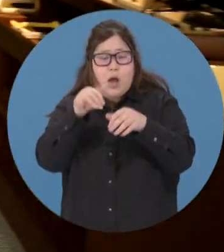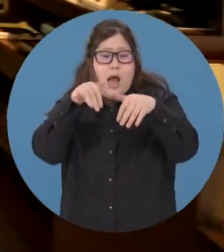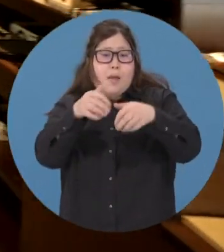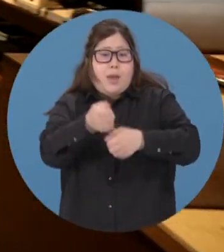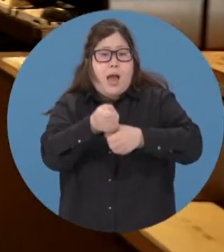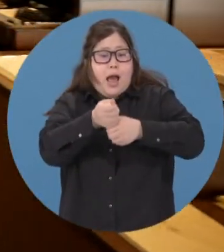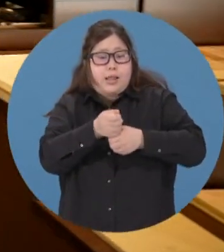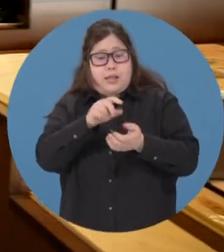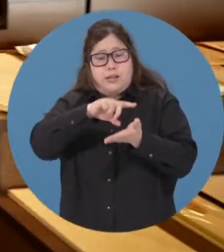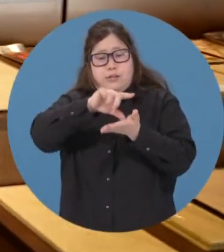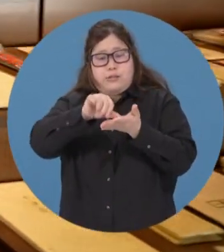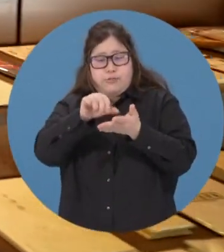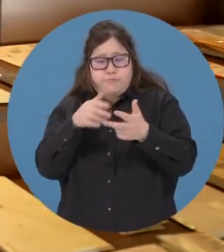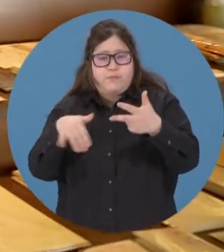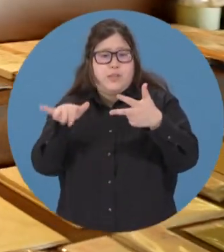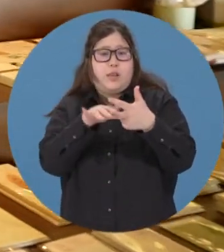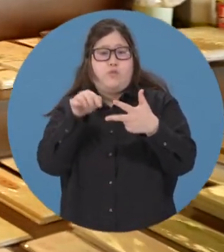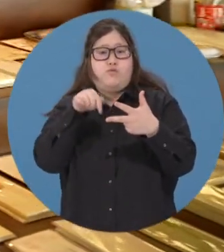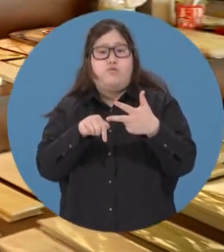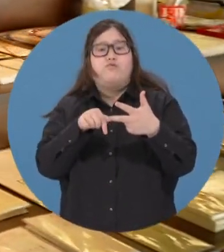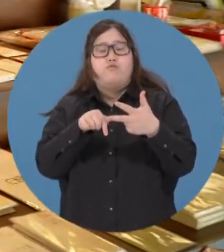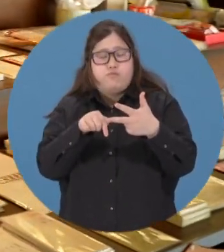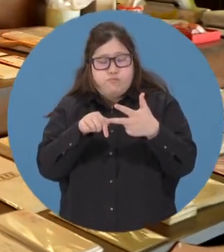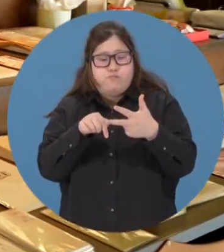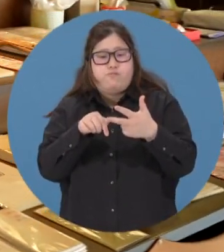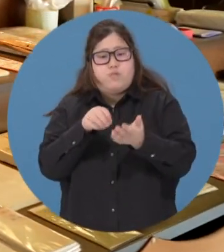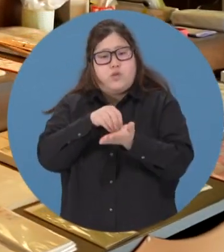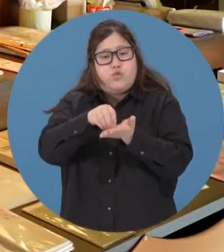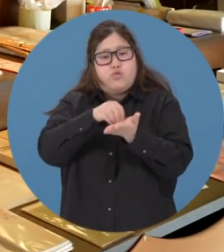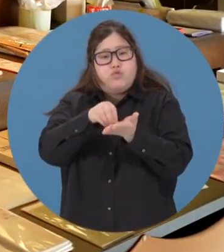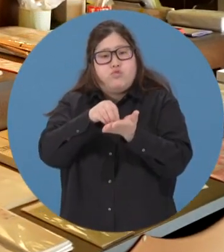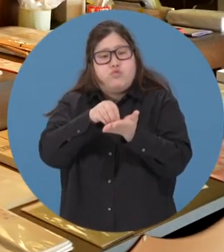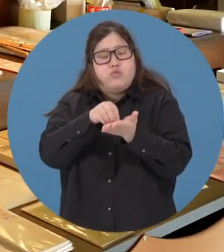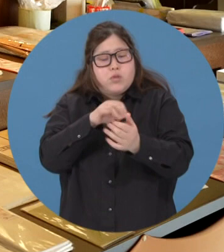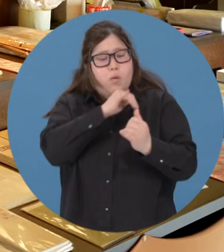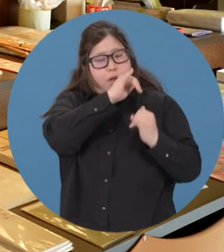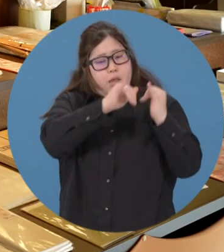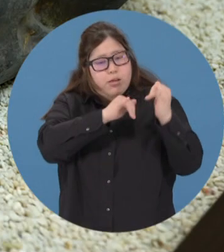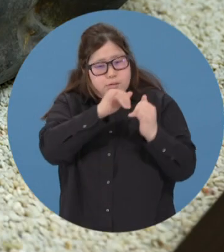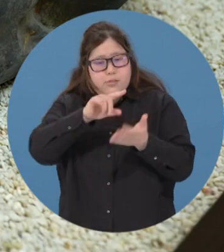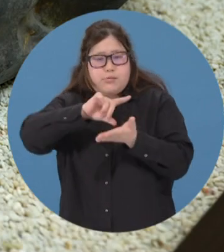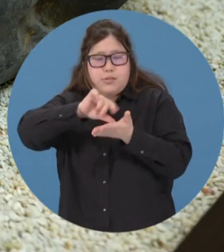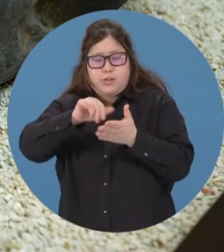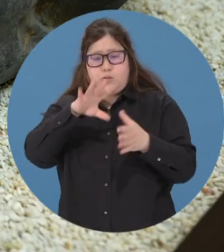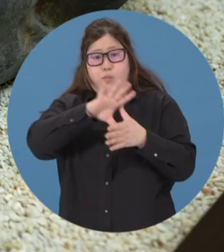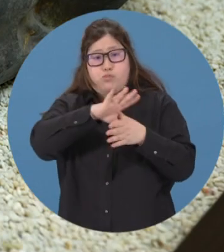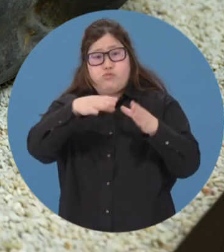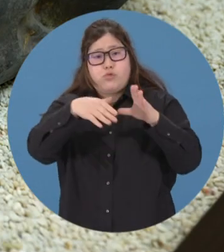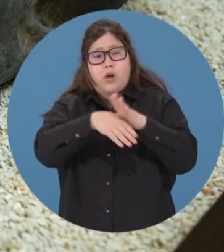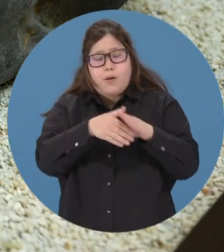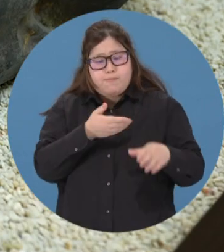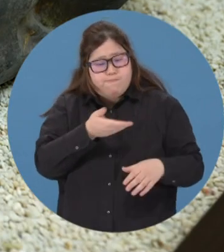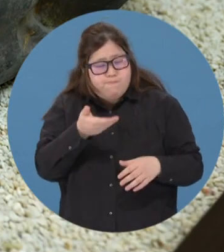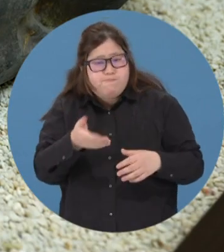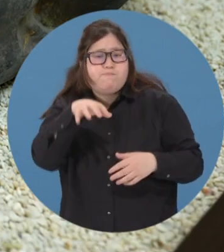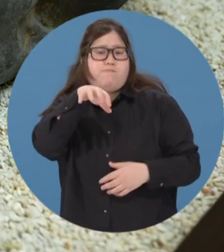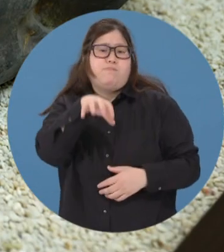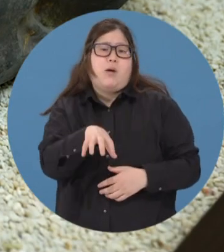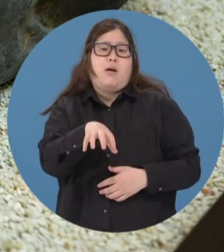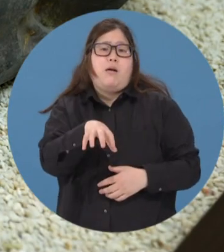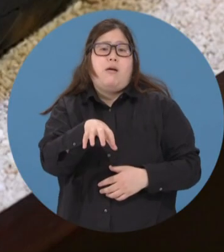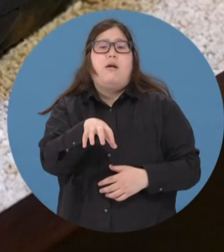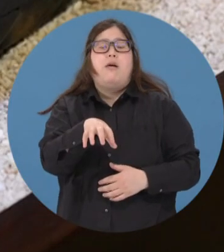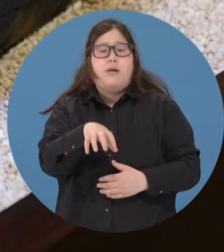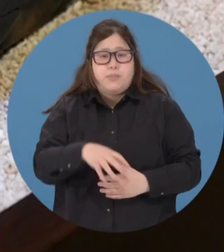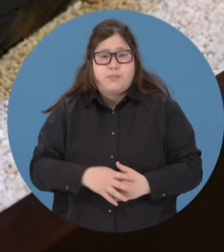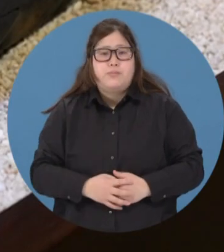の県庁庵、町の特産である雨畑すずりの歴史と地域の文化を伝承する場として作られ